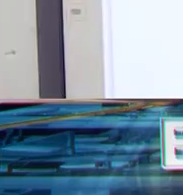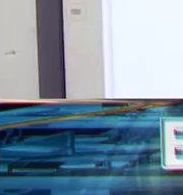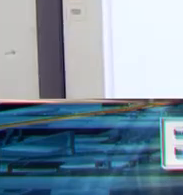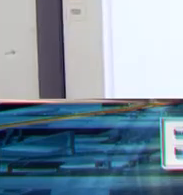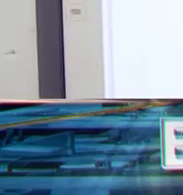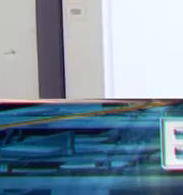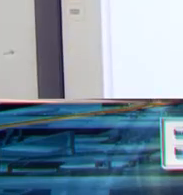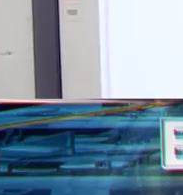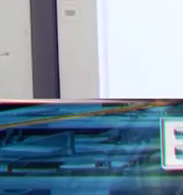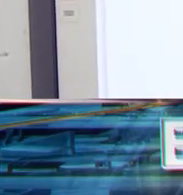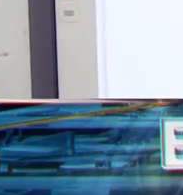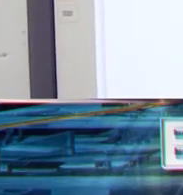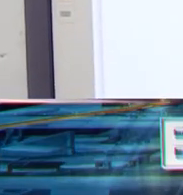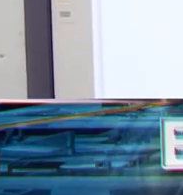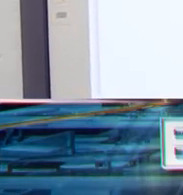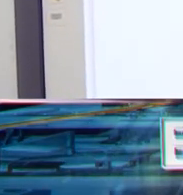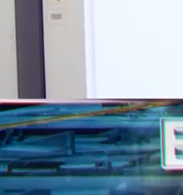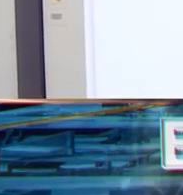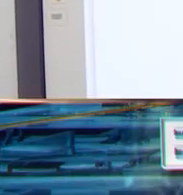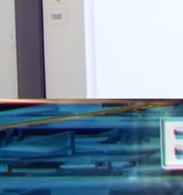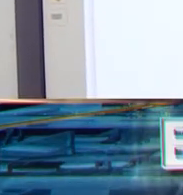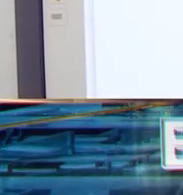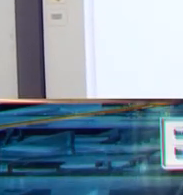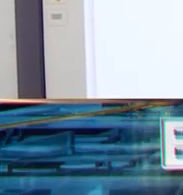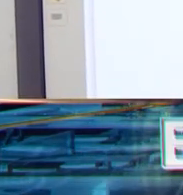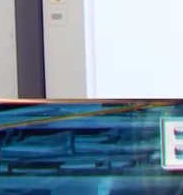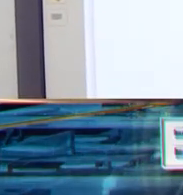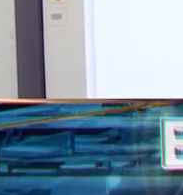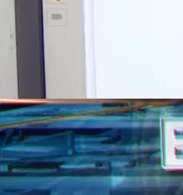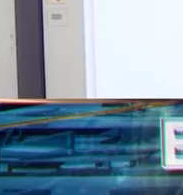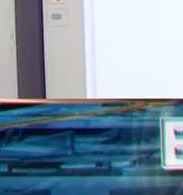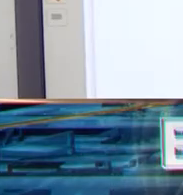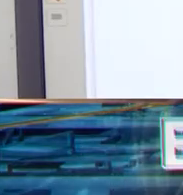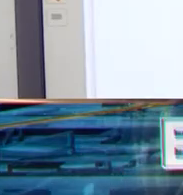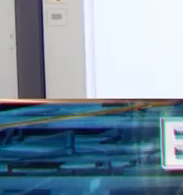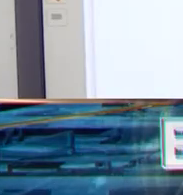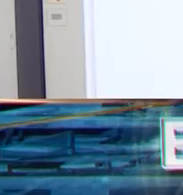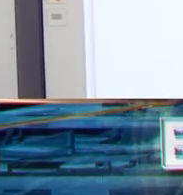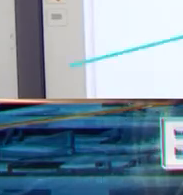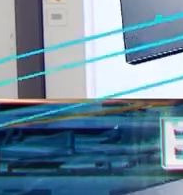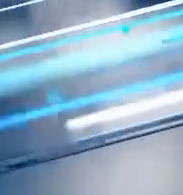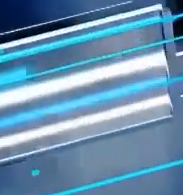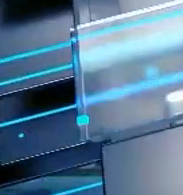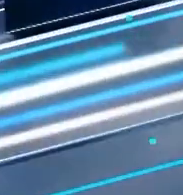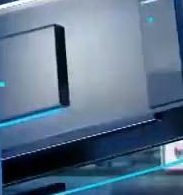алады. Өзіміз жастарға жаңа интербелсенді әдістерді, технологияларды пайдалана отырып сабақ беріп жатырмыз.